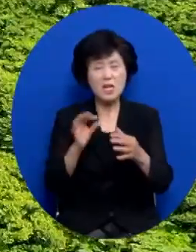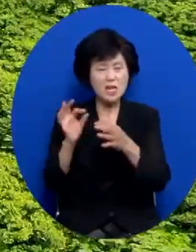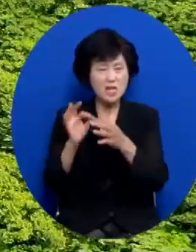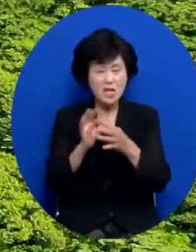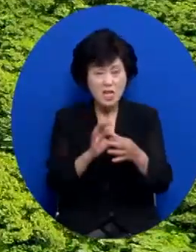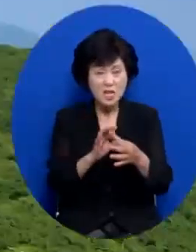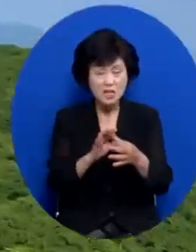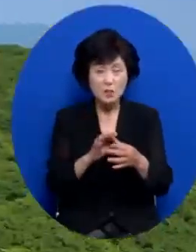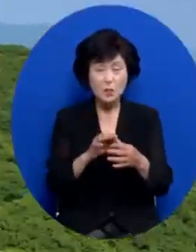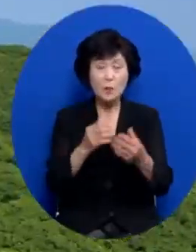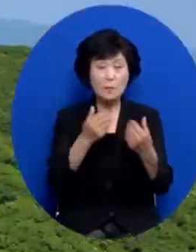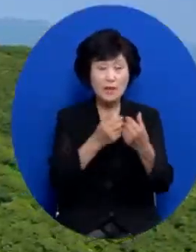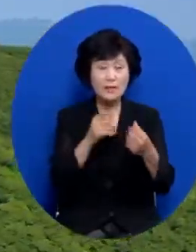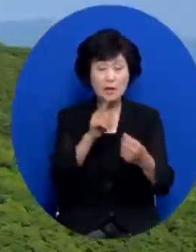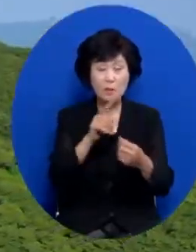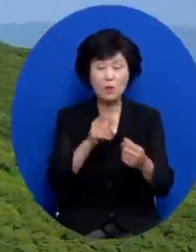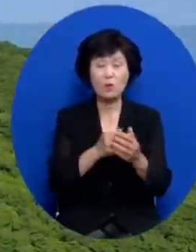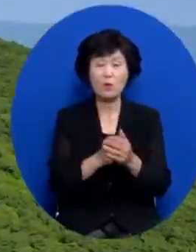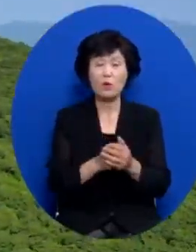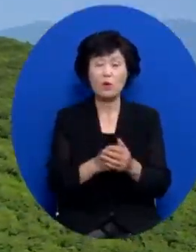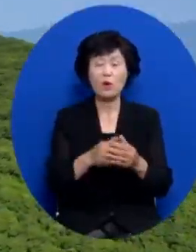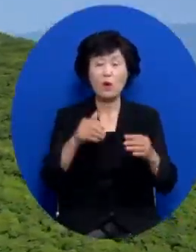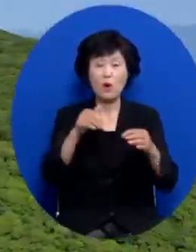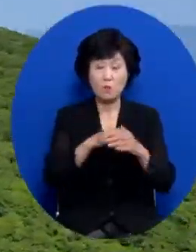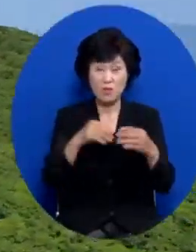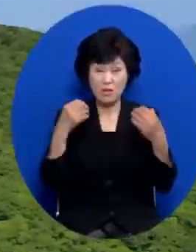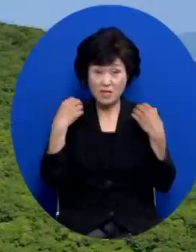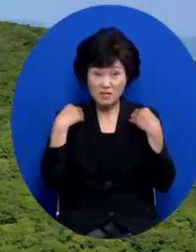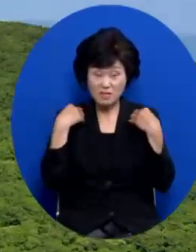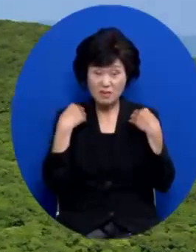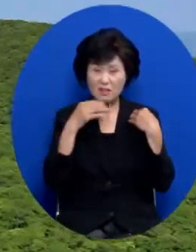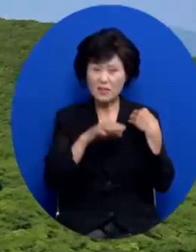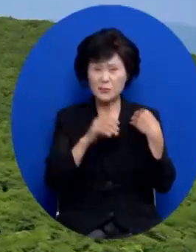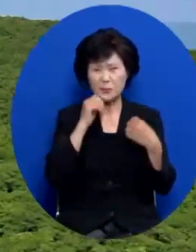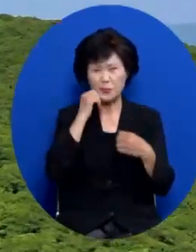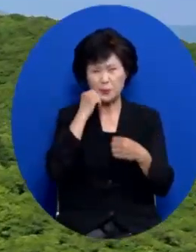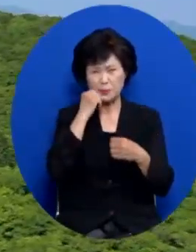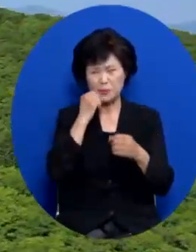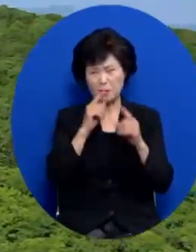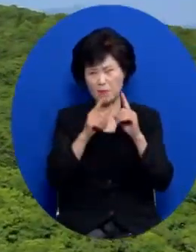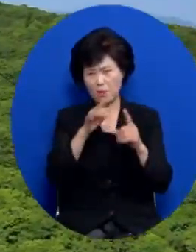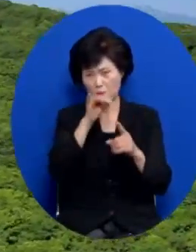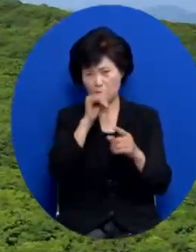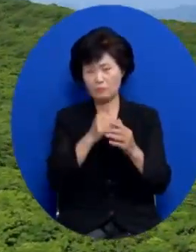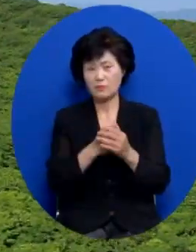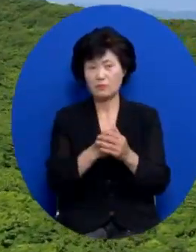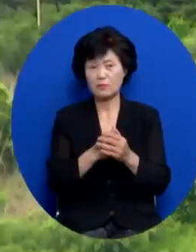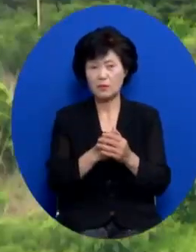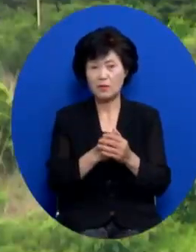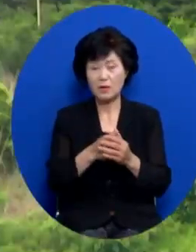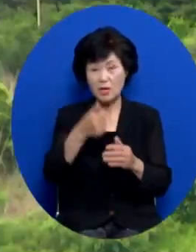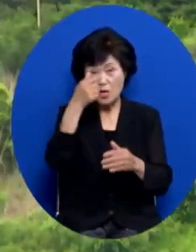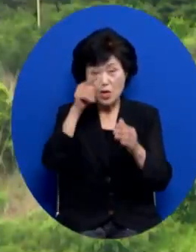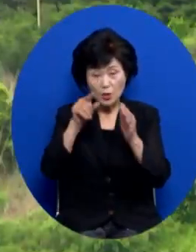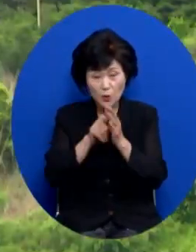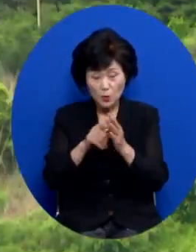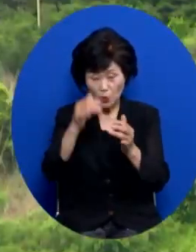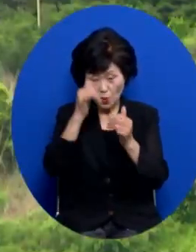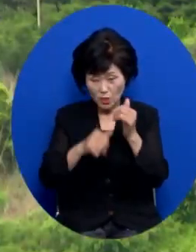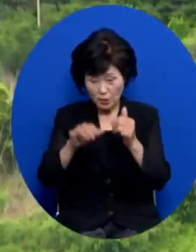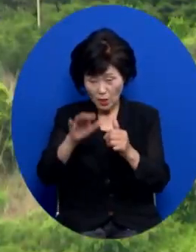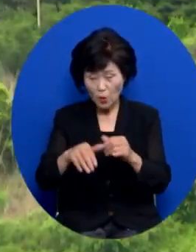한편으로는 문화재청이라든지 지자체에서도 난색을 표한다고 합니다. 왜냐하면 이것을 그 기독교 유적지를